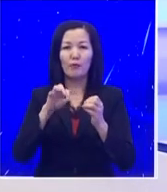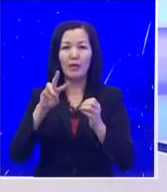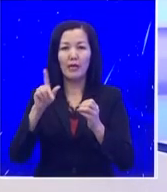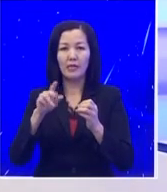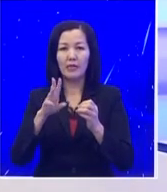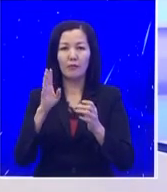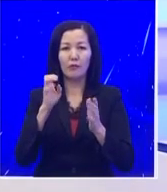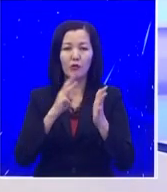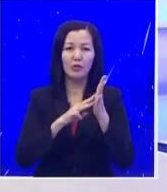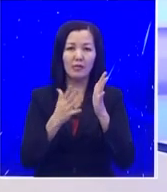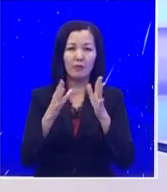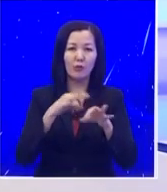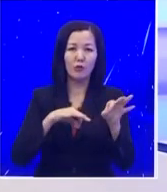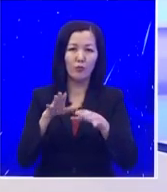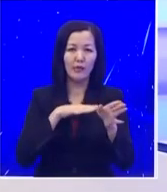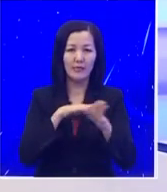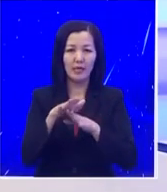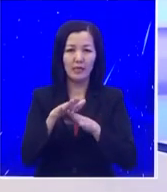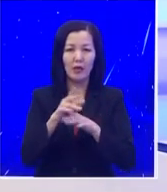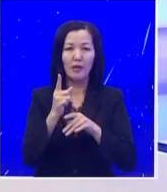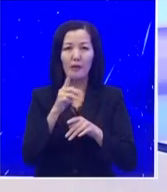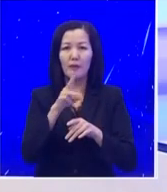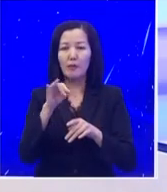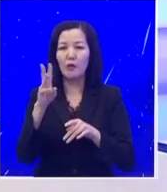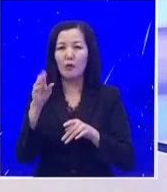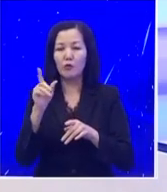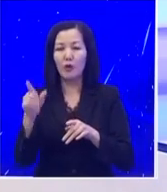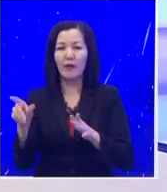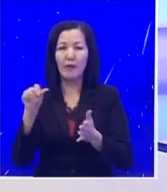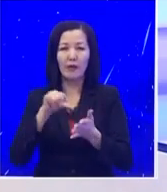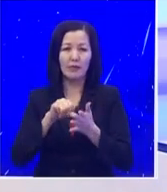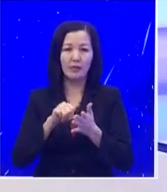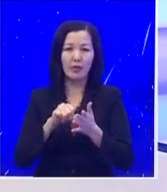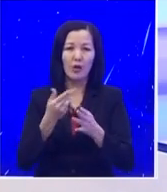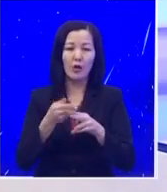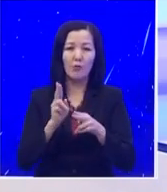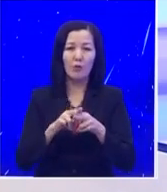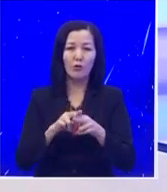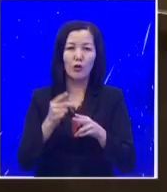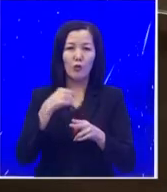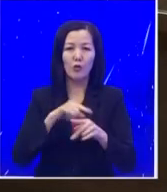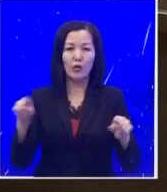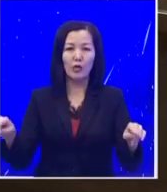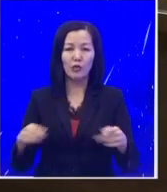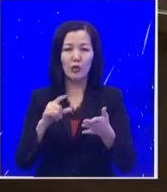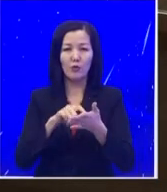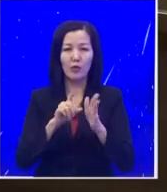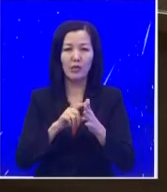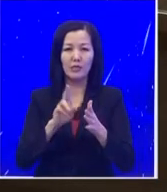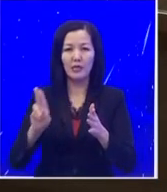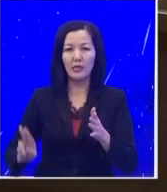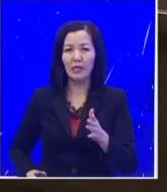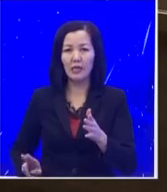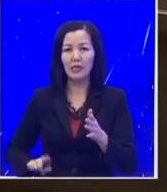теңгеге 585 жоба іске асырылған. Оған 1 миллионға жуық адам қатысыпты. Бұл туралы рухани жаңғыру кеңсе басшысы Дана